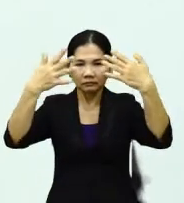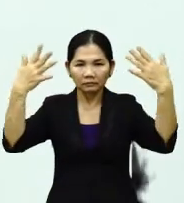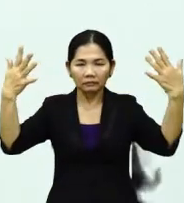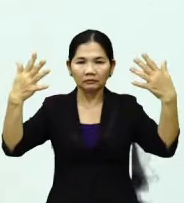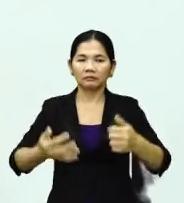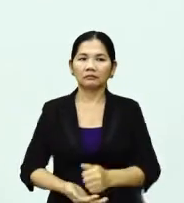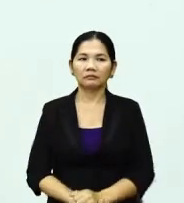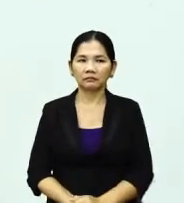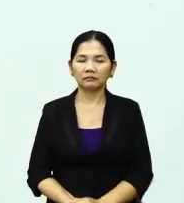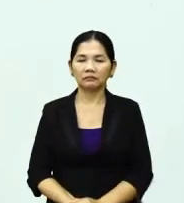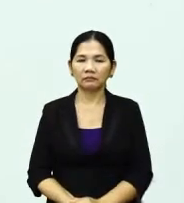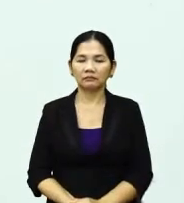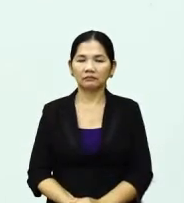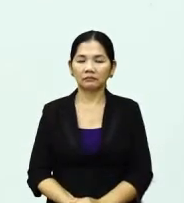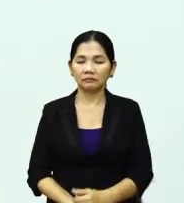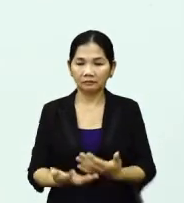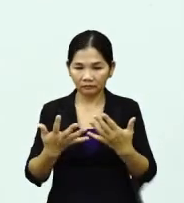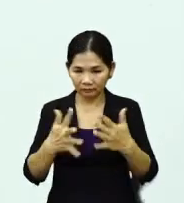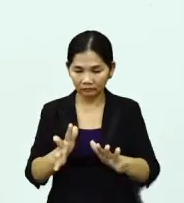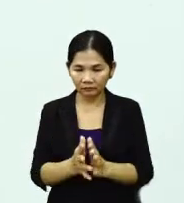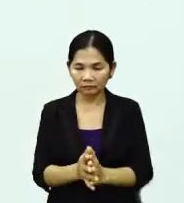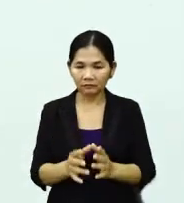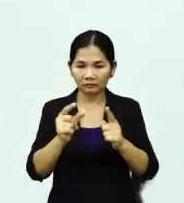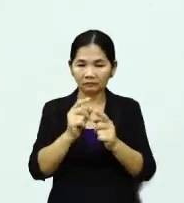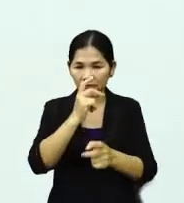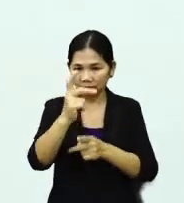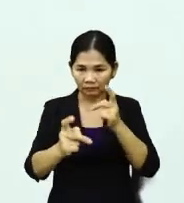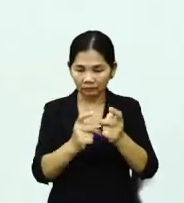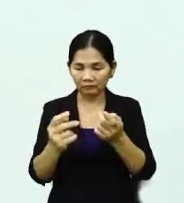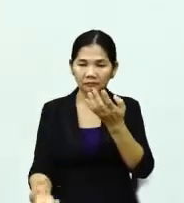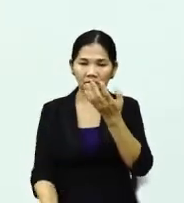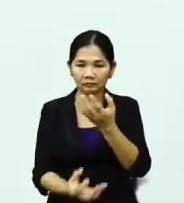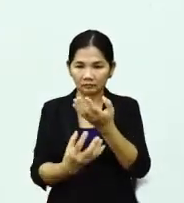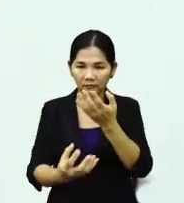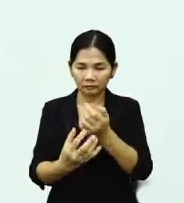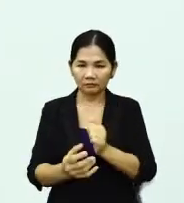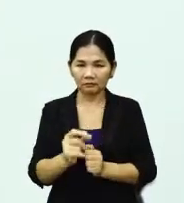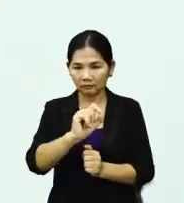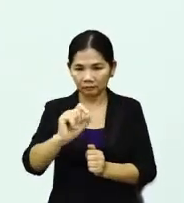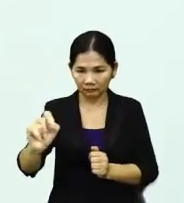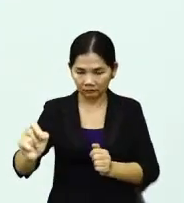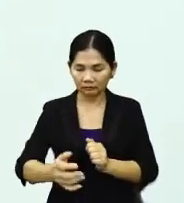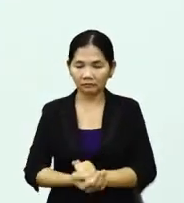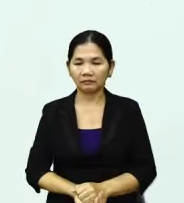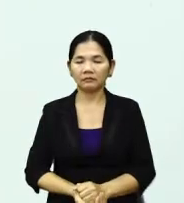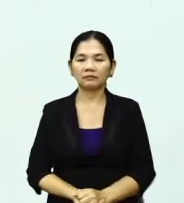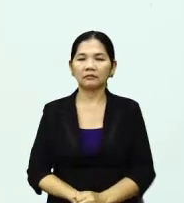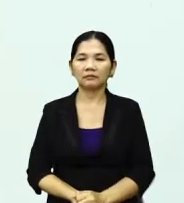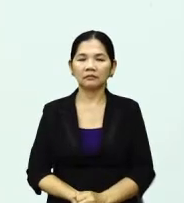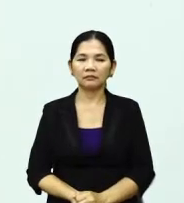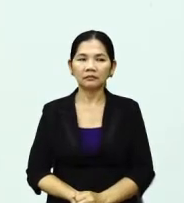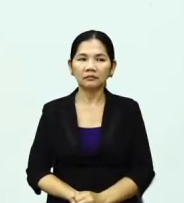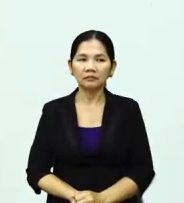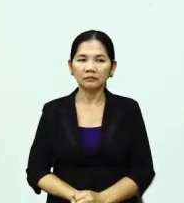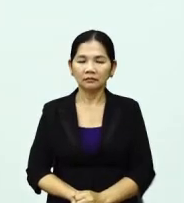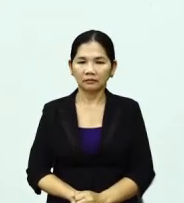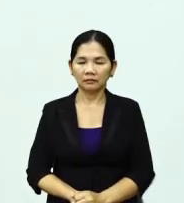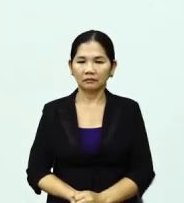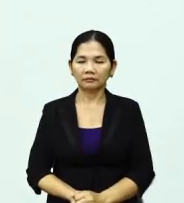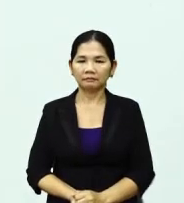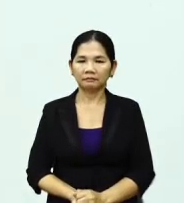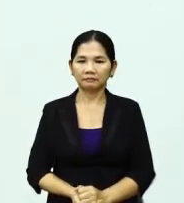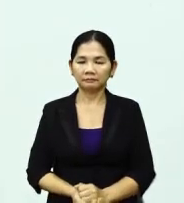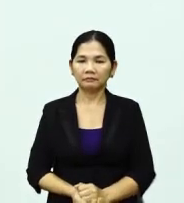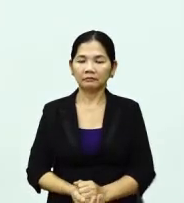Bởi tôi bị con chlai ồn rủi con dọc bị cường tế. Chà mốc sẽ xe này hàng cọng bị ồn. Chà hay con đã thả nạp